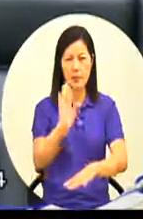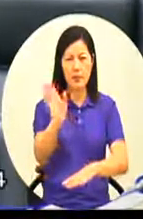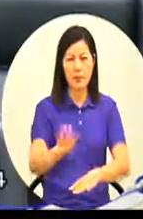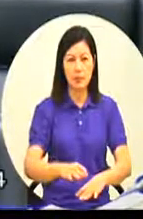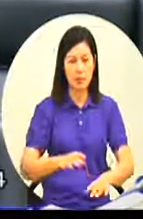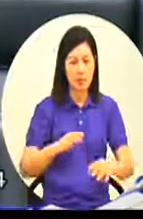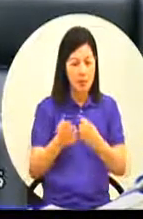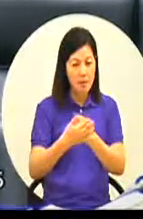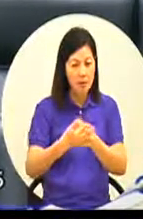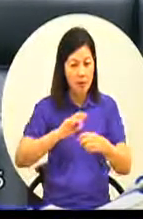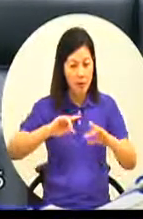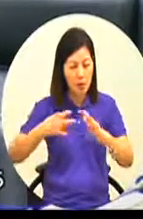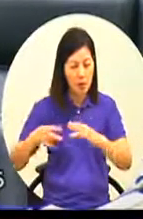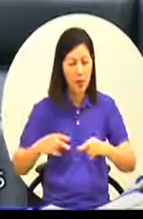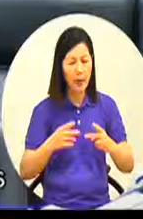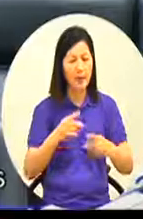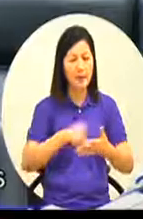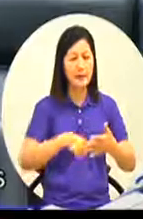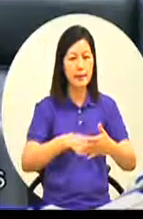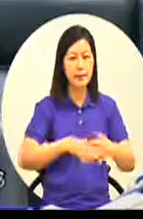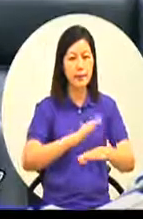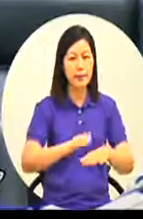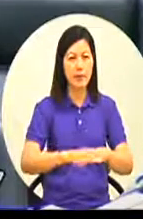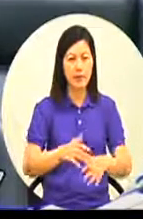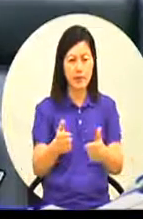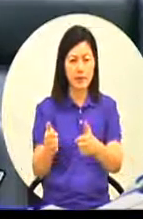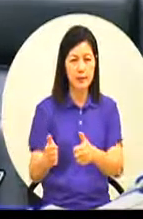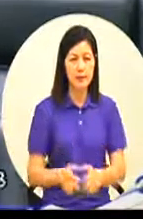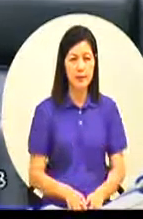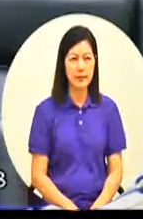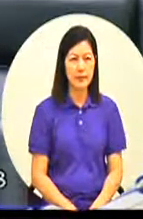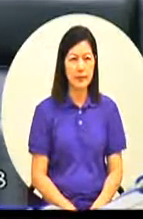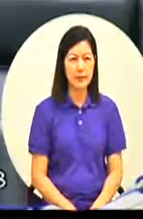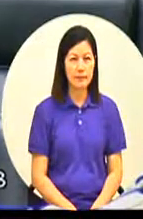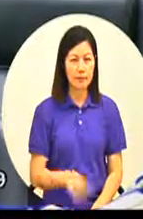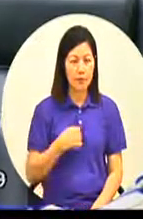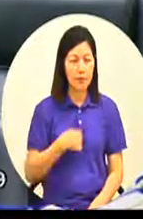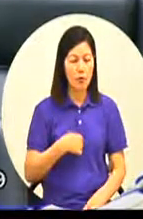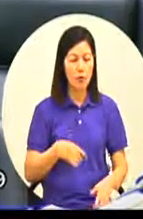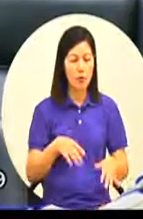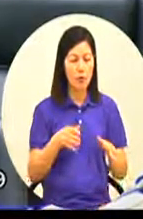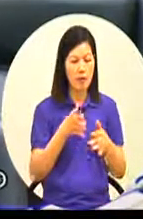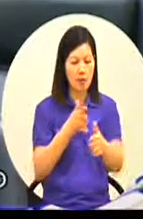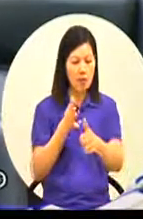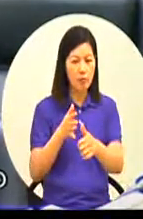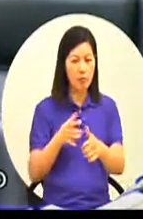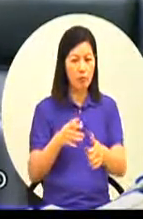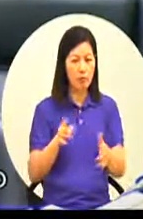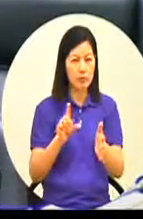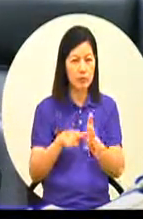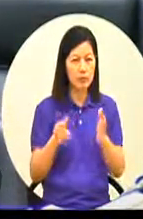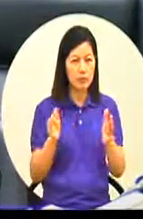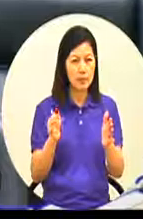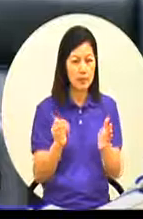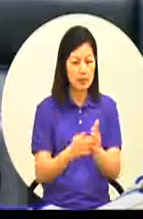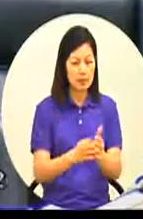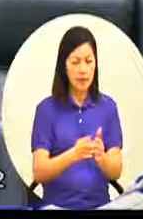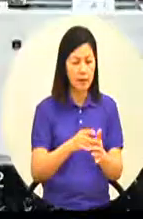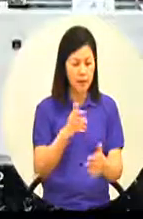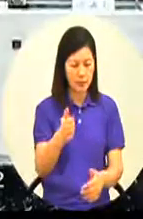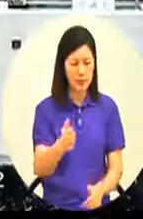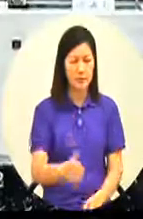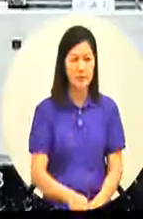也比较好维修啦哈。好，谢谢局长 哈。啊， 针对本席的咨询哈，时间应该刚好到哈。 好， 谢谢大家哈，谢谢。